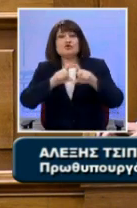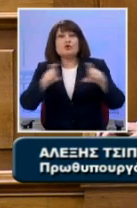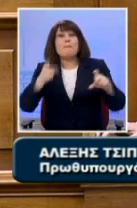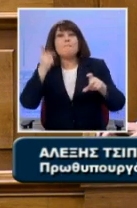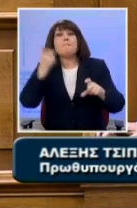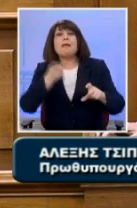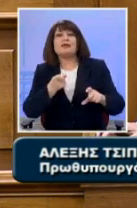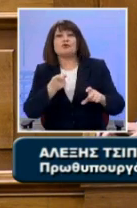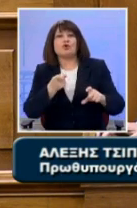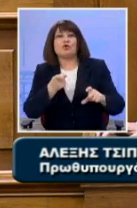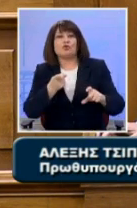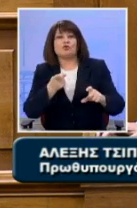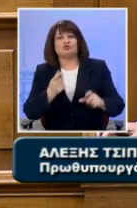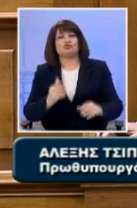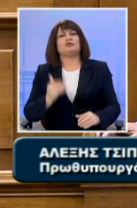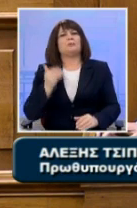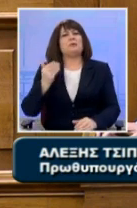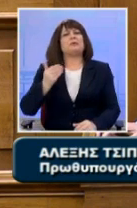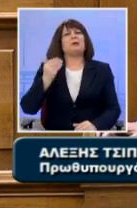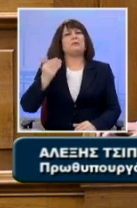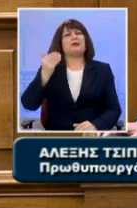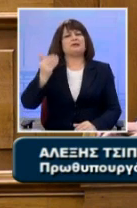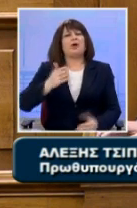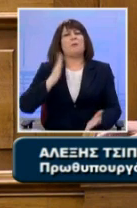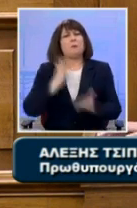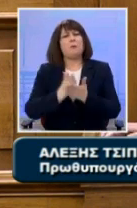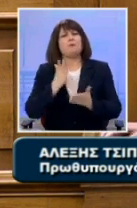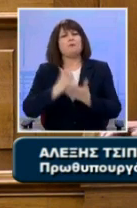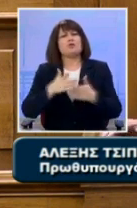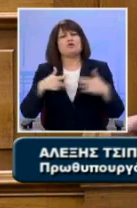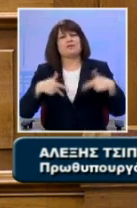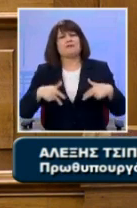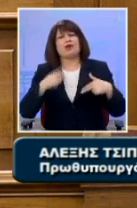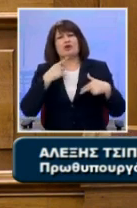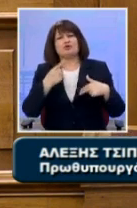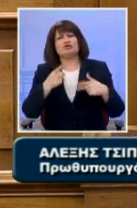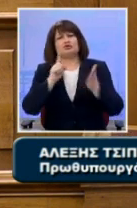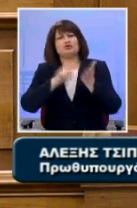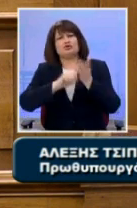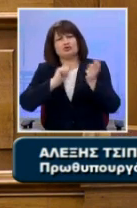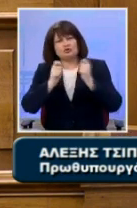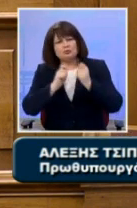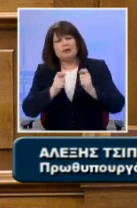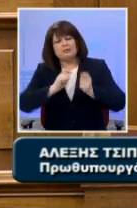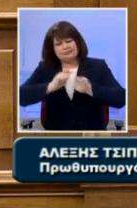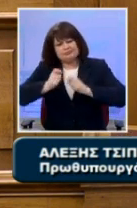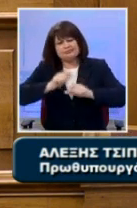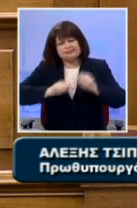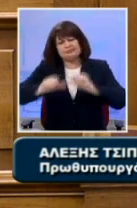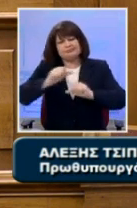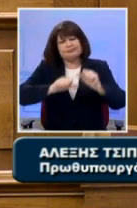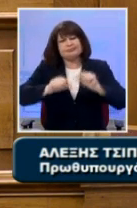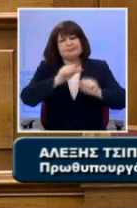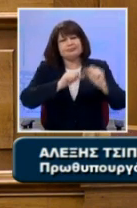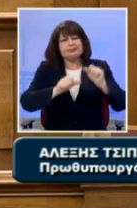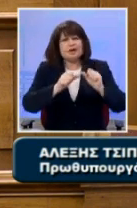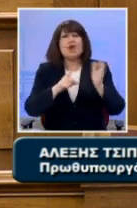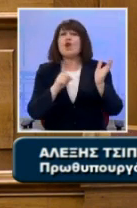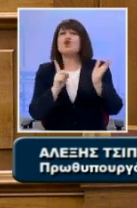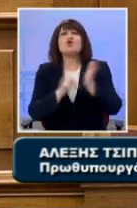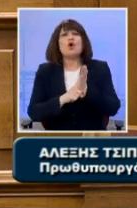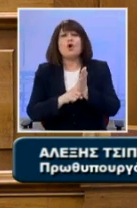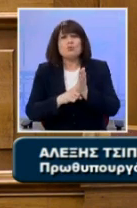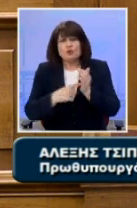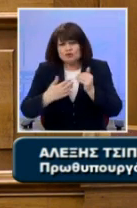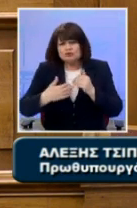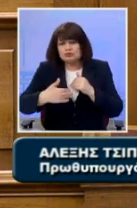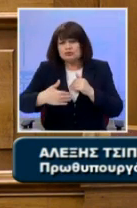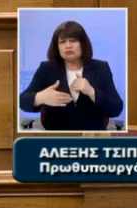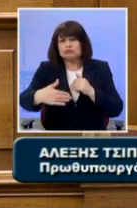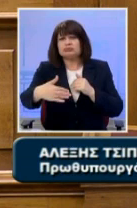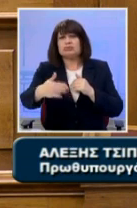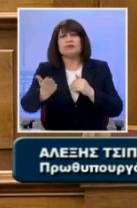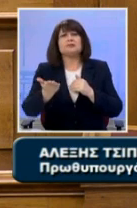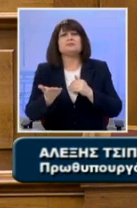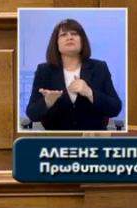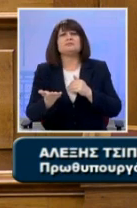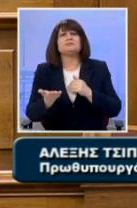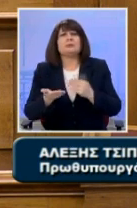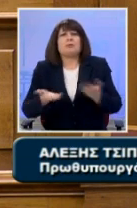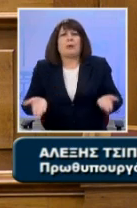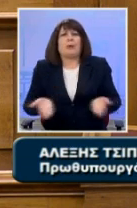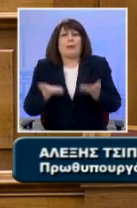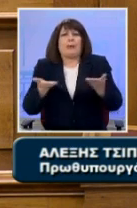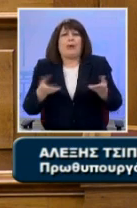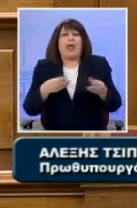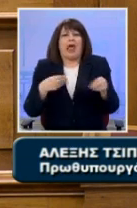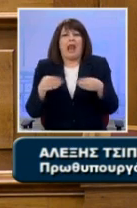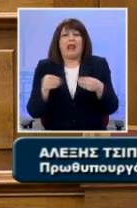Αργότερα, παρά τις αποφασιστικές διακηρύξεις και τις αλλεπάλληλες τροποποιήσεις, η νομοθεσία έγινε ακόμα πιο